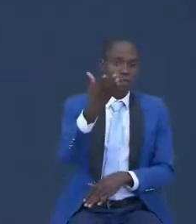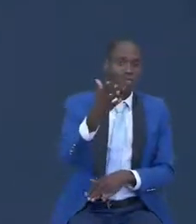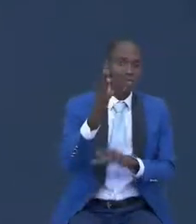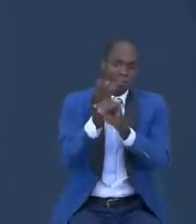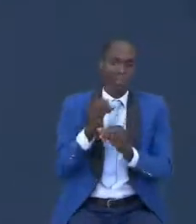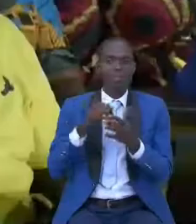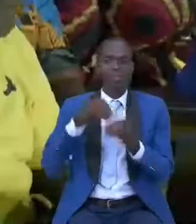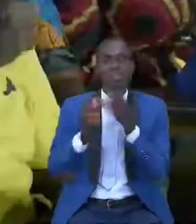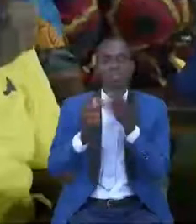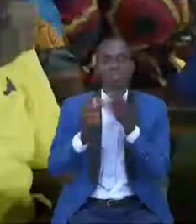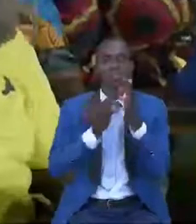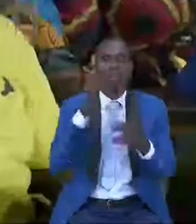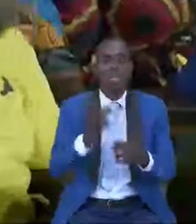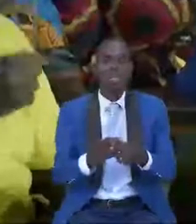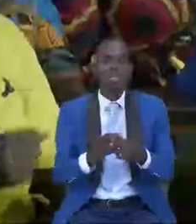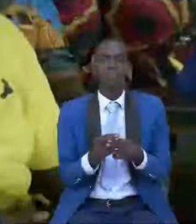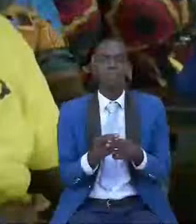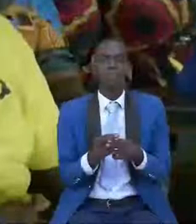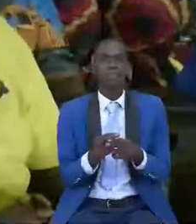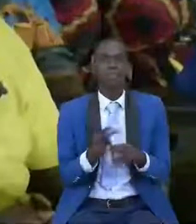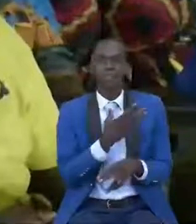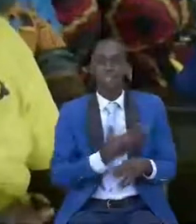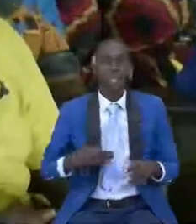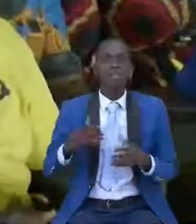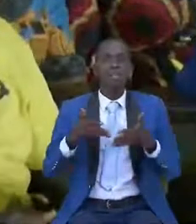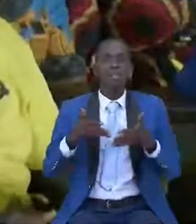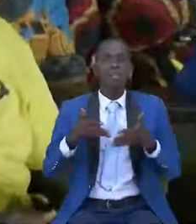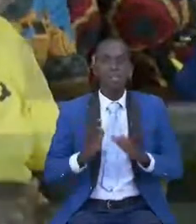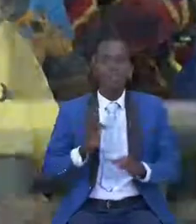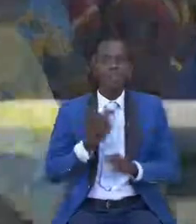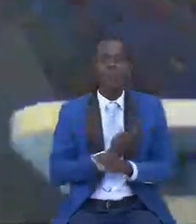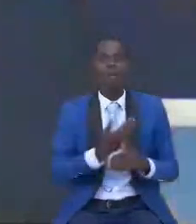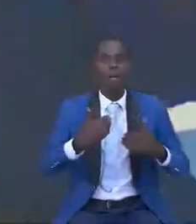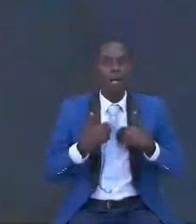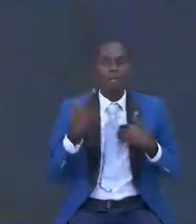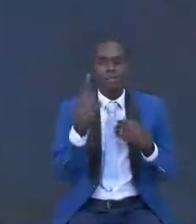puissance là-bas et ça te parviendra là-bas. Et tu vas être guéri au nom de Jésus.